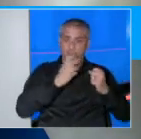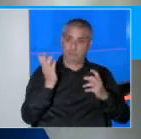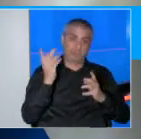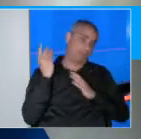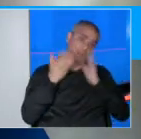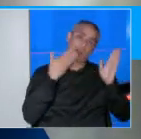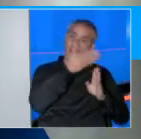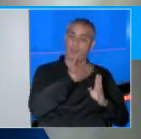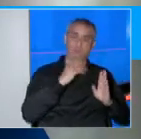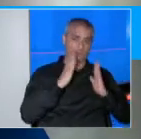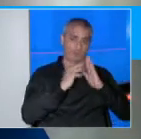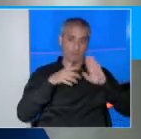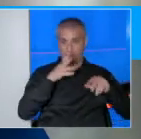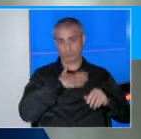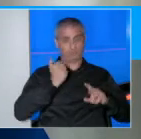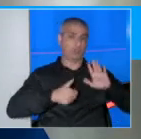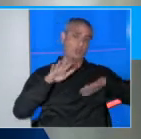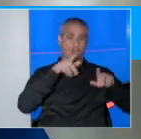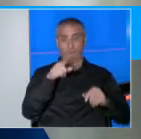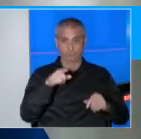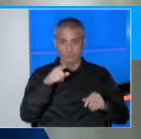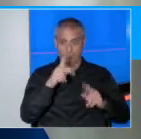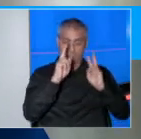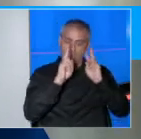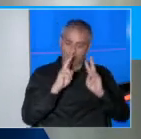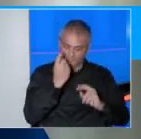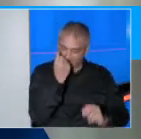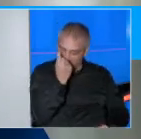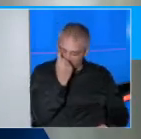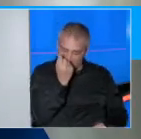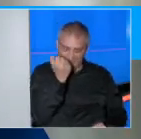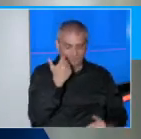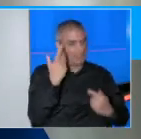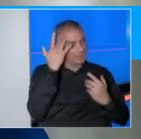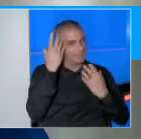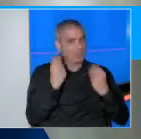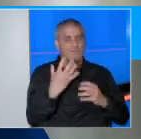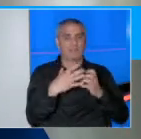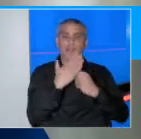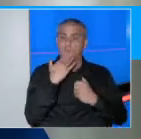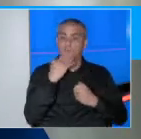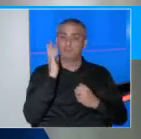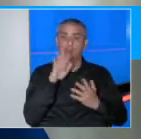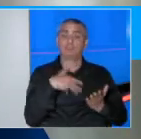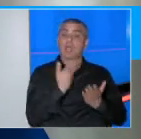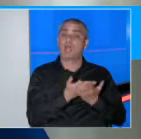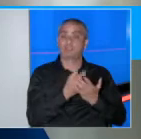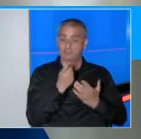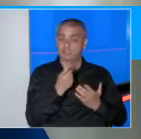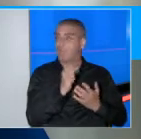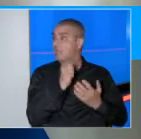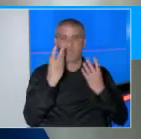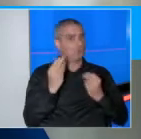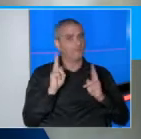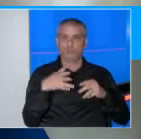לכיוון בלפור, לכיוון שהוא עוצר להיות ראש הממשלה, עוצר שנייה אחת, קצת טובת עם ישראל, יש כאן הצעה הכי